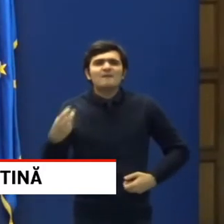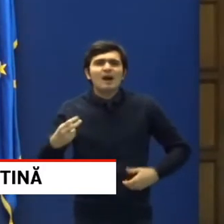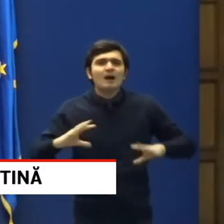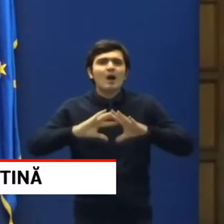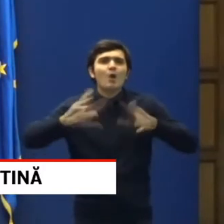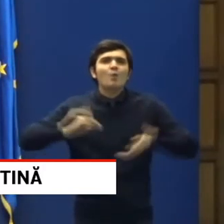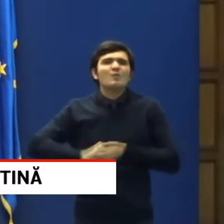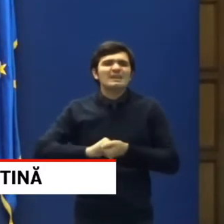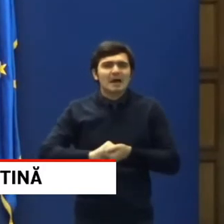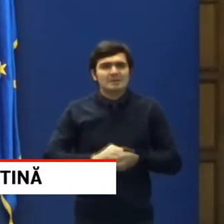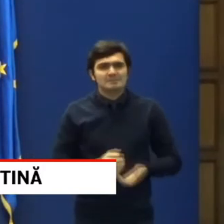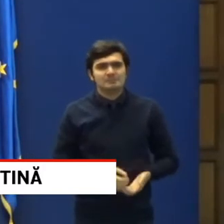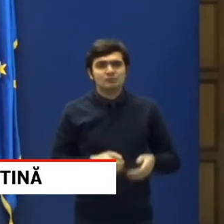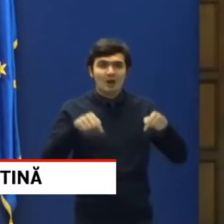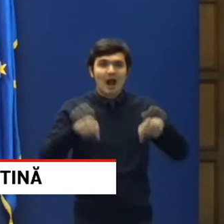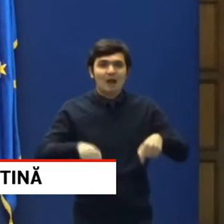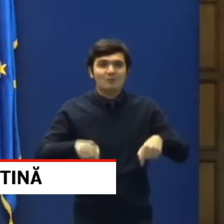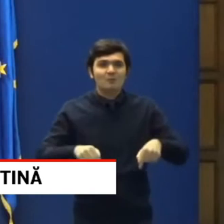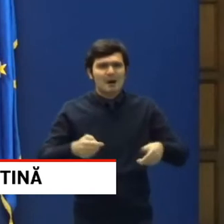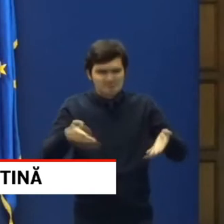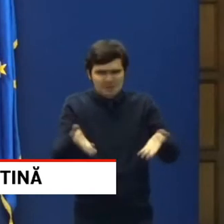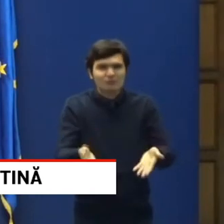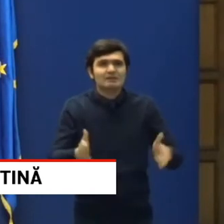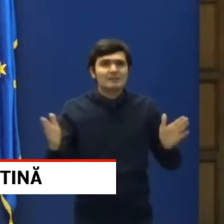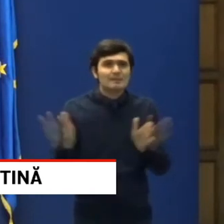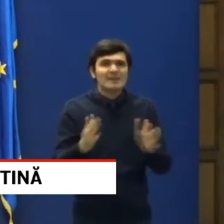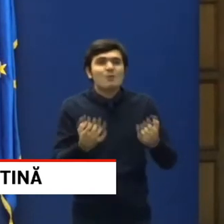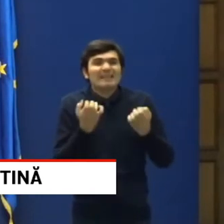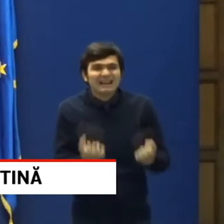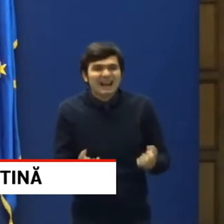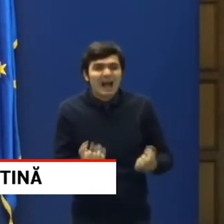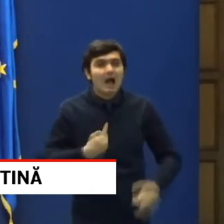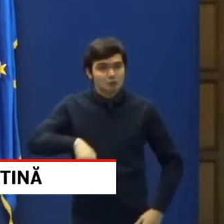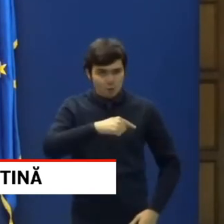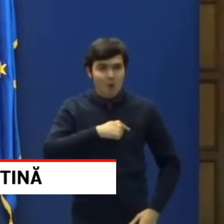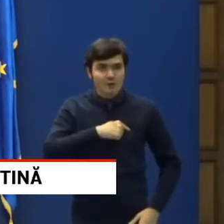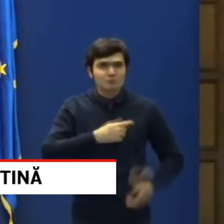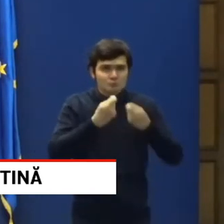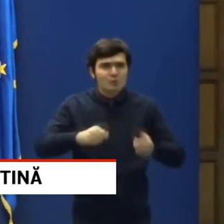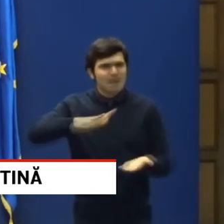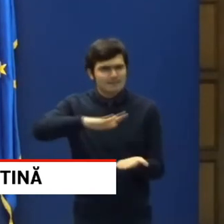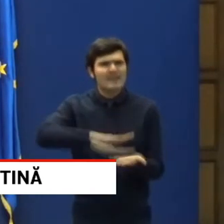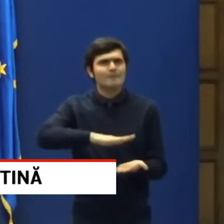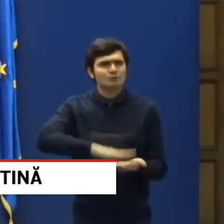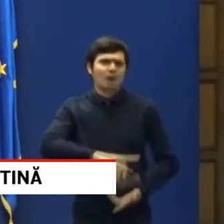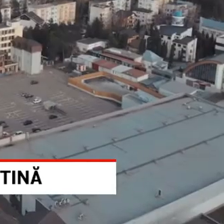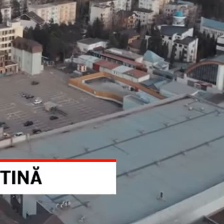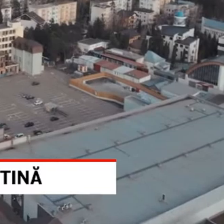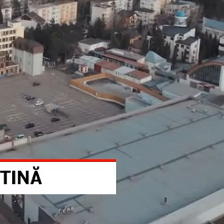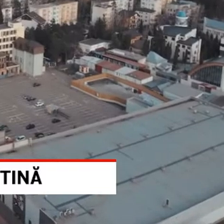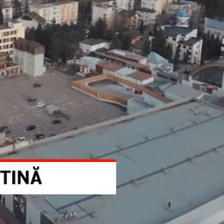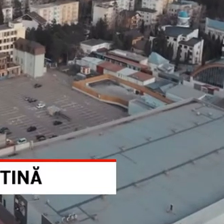Și acum, în această perioadă grea, am arătat mai mult ca niciodată că putem fi uniți.